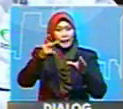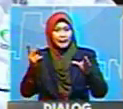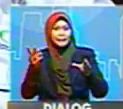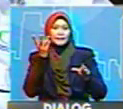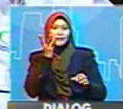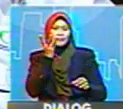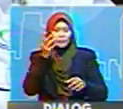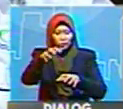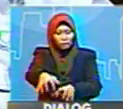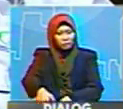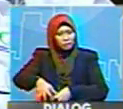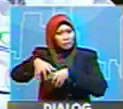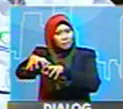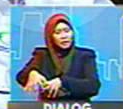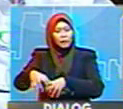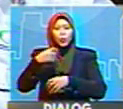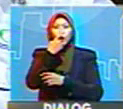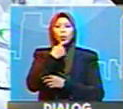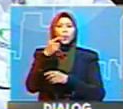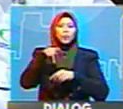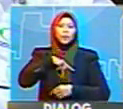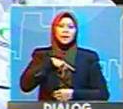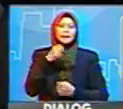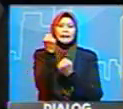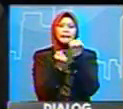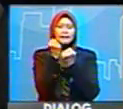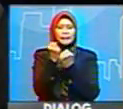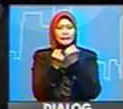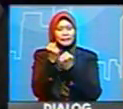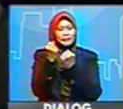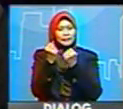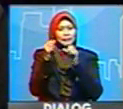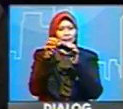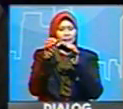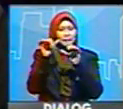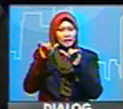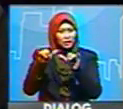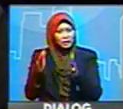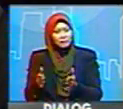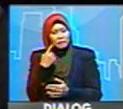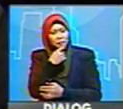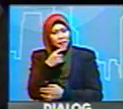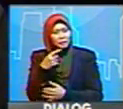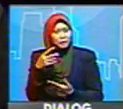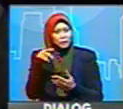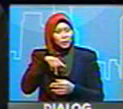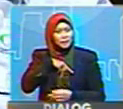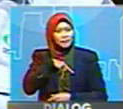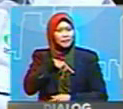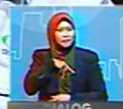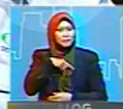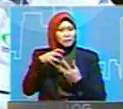membajak sawah siapa punya jentera apabila Padi sudah siap untuk dituai harvester ataupun